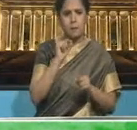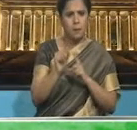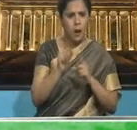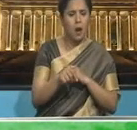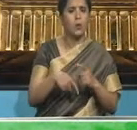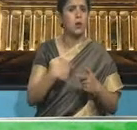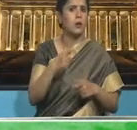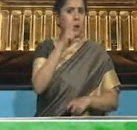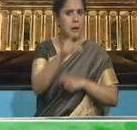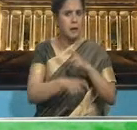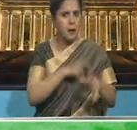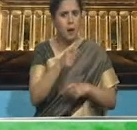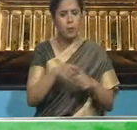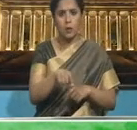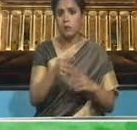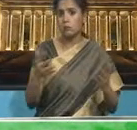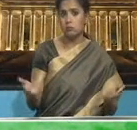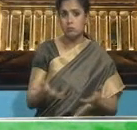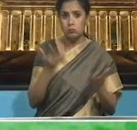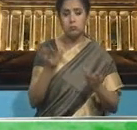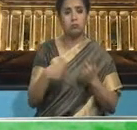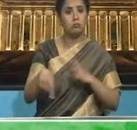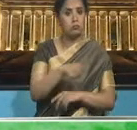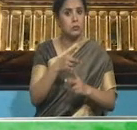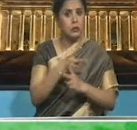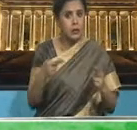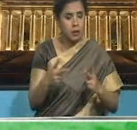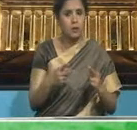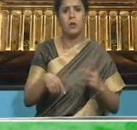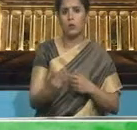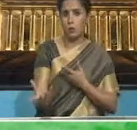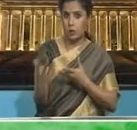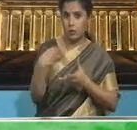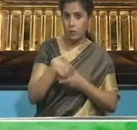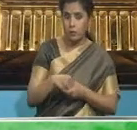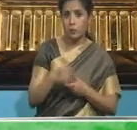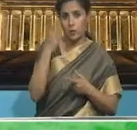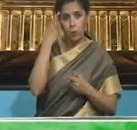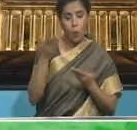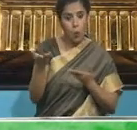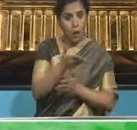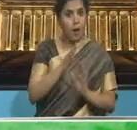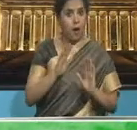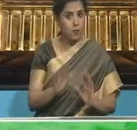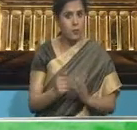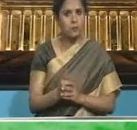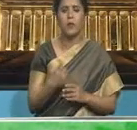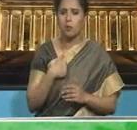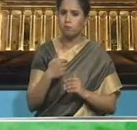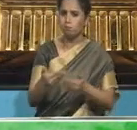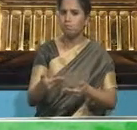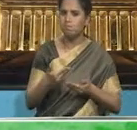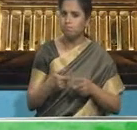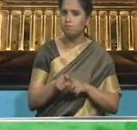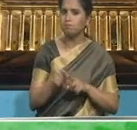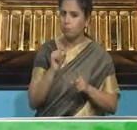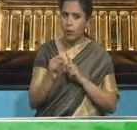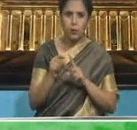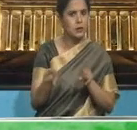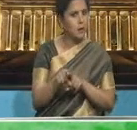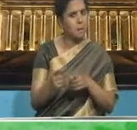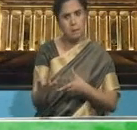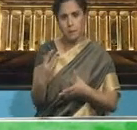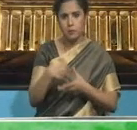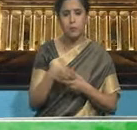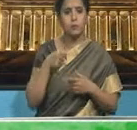को इस विकास यात्रा में शामिल होने के लिए आमंत्रित किया गया है।